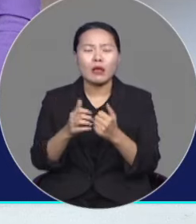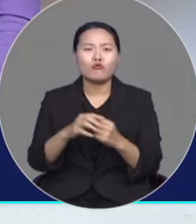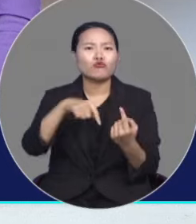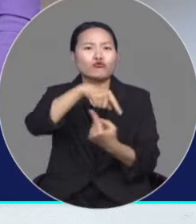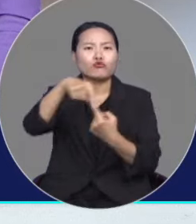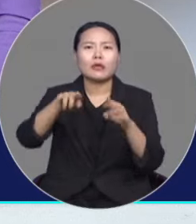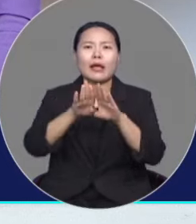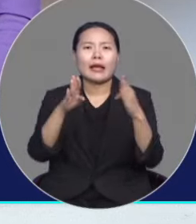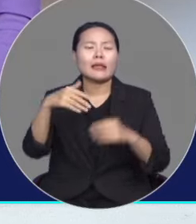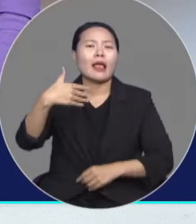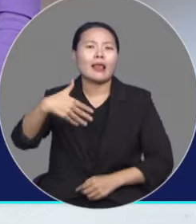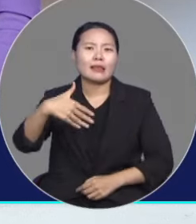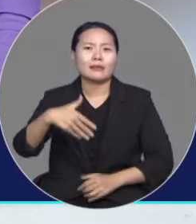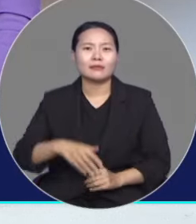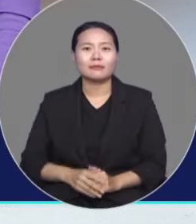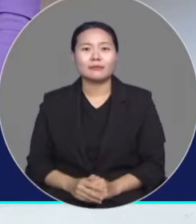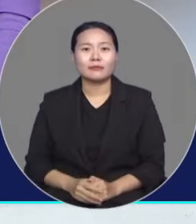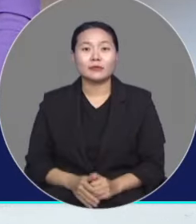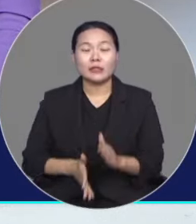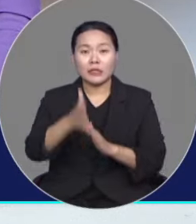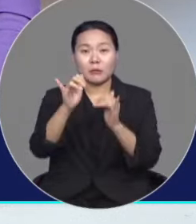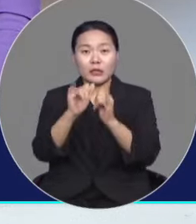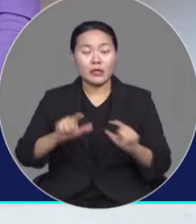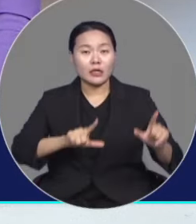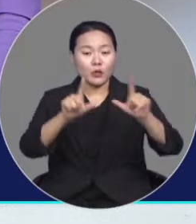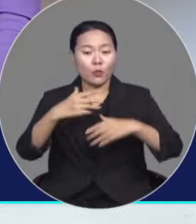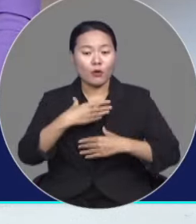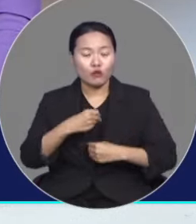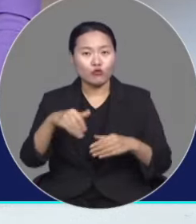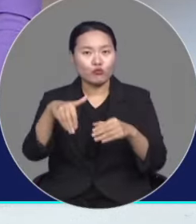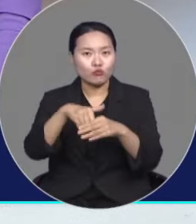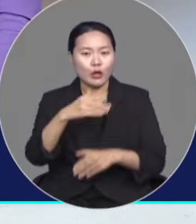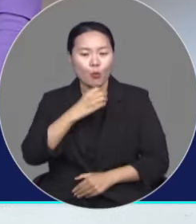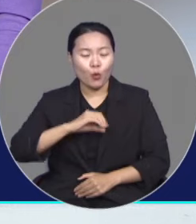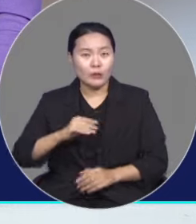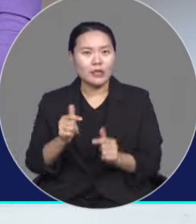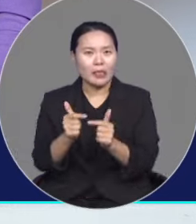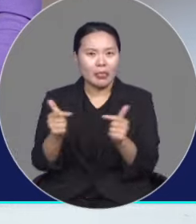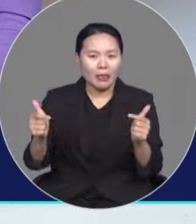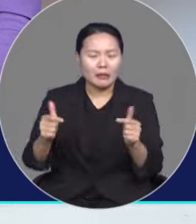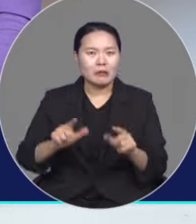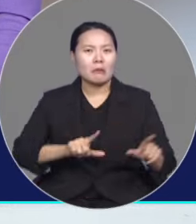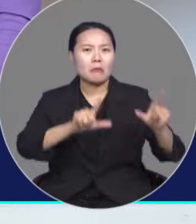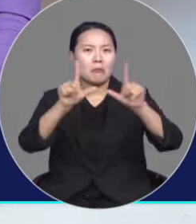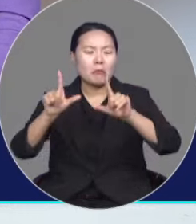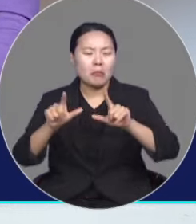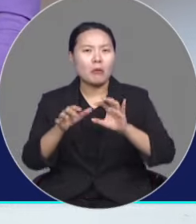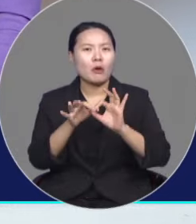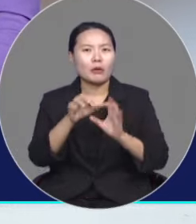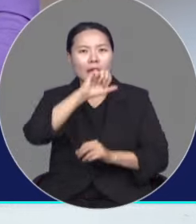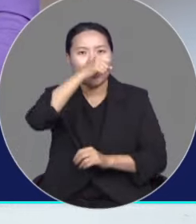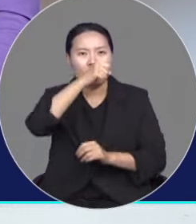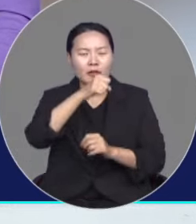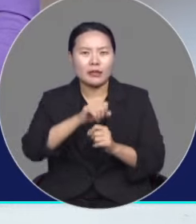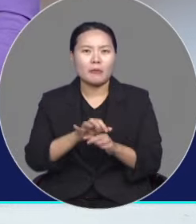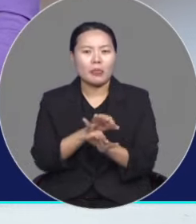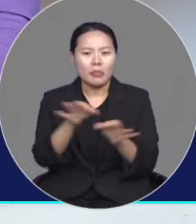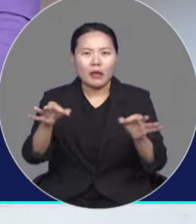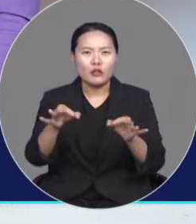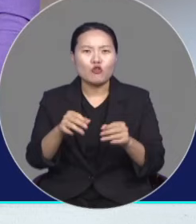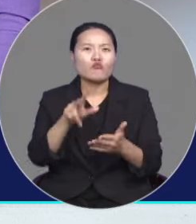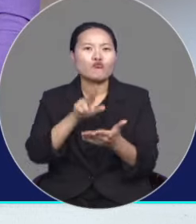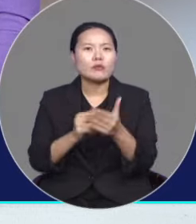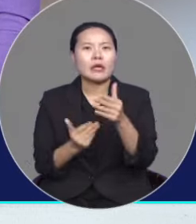아직도 개정 휴업 상태입니다. 시민들의 생활안정과 문화, 복지 등 민생 관련 예산의 신속한 집행에